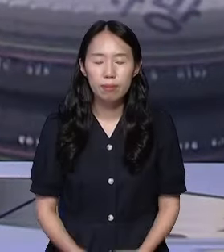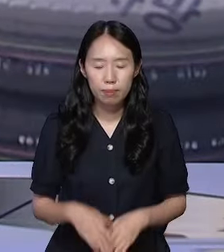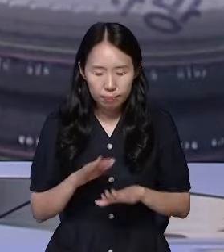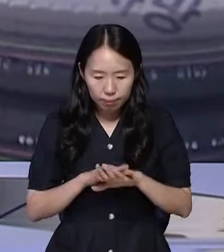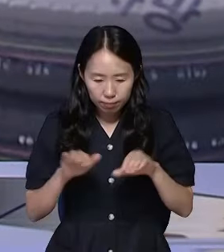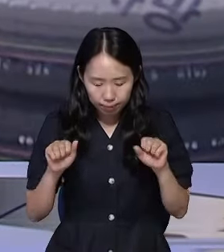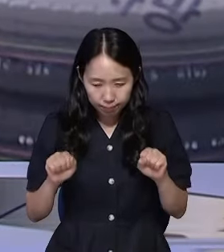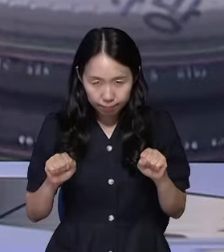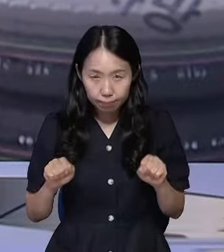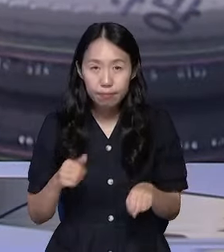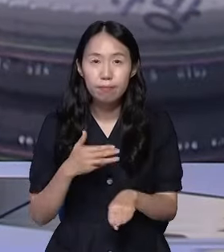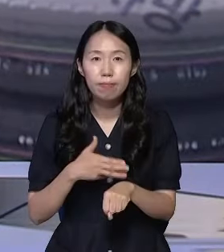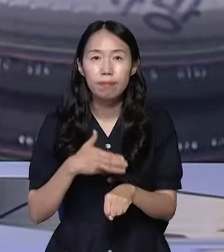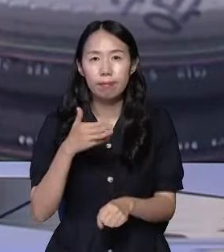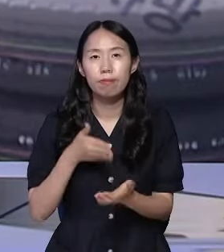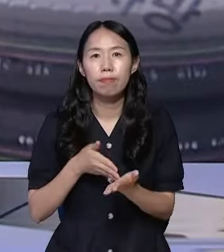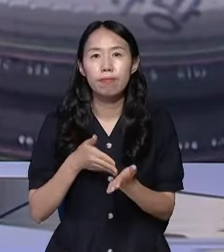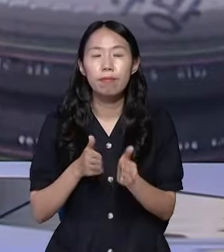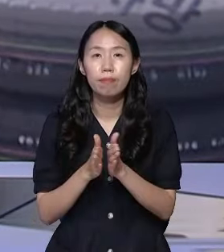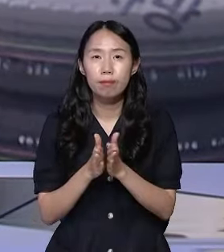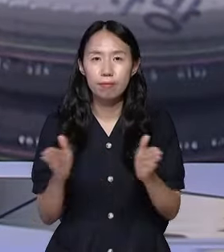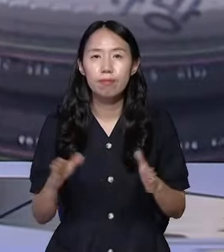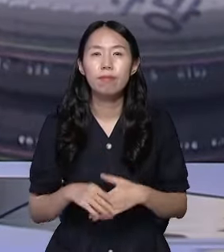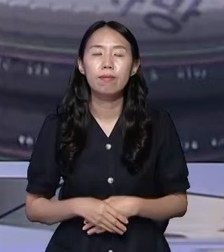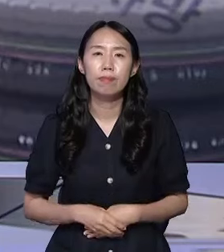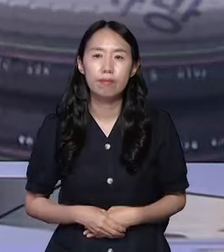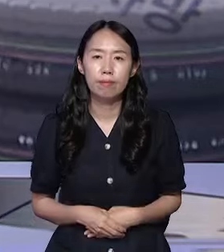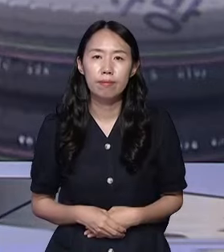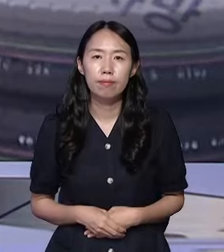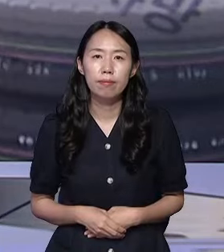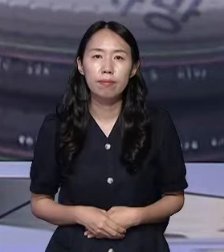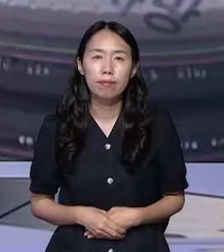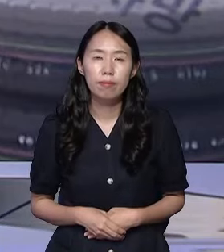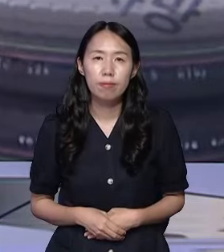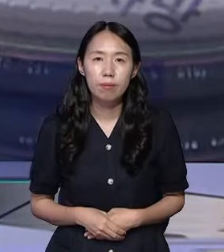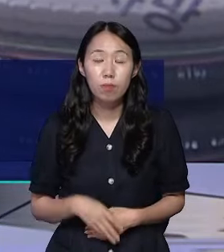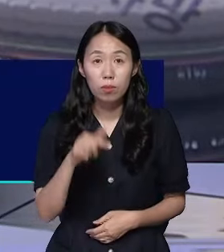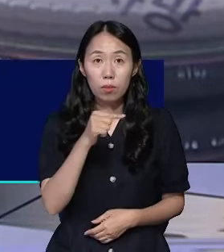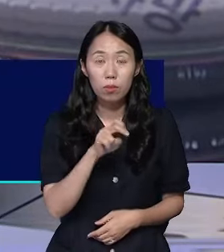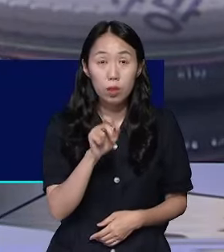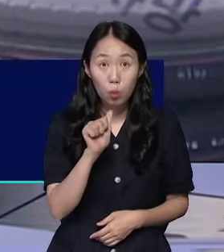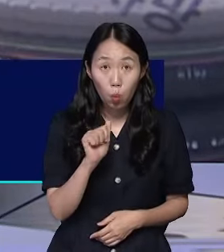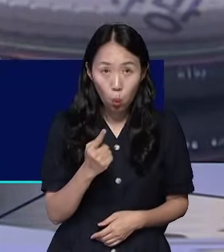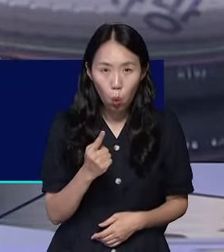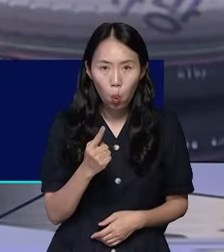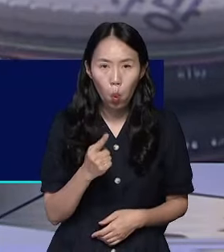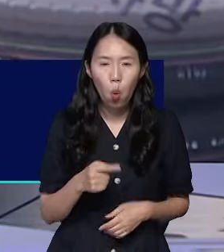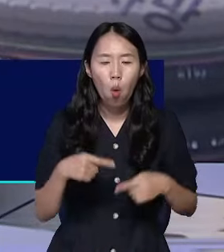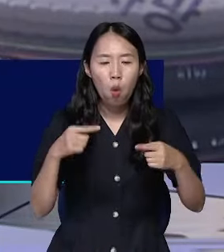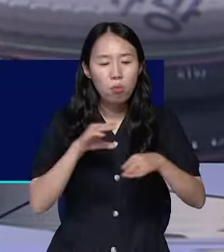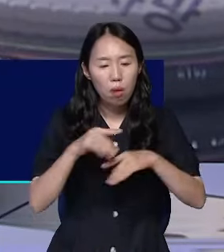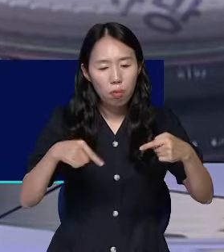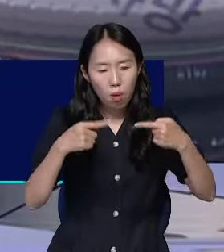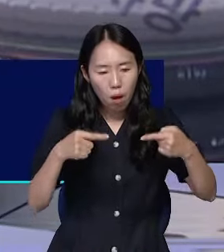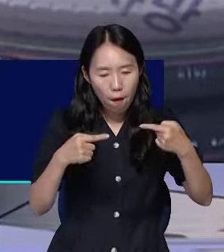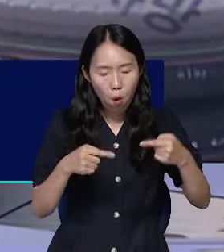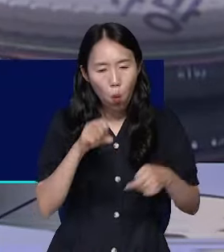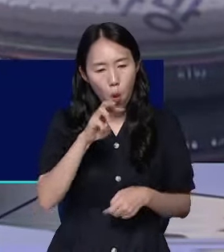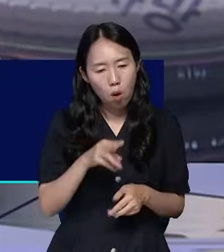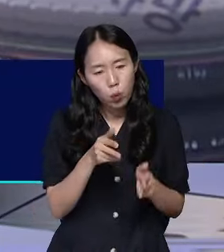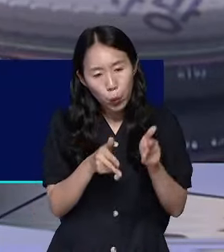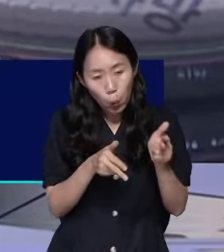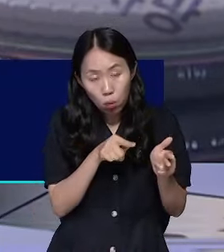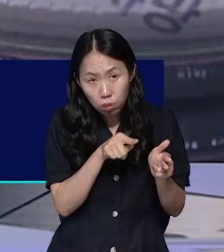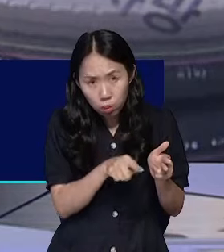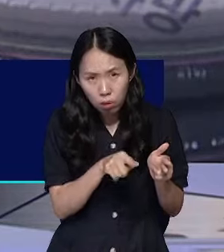시청자 여러분 안녕하십니까? KBC 8시 뉴스 시작합니다. 금호타이어 광주 공장에서 적재물에 깔려 크게